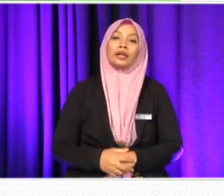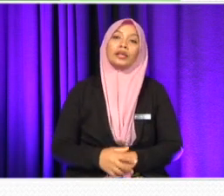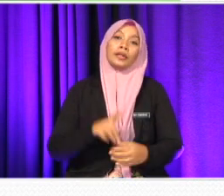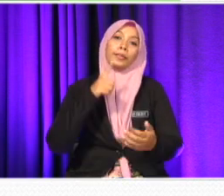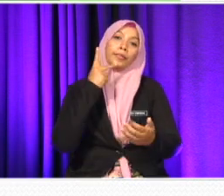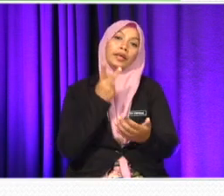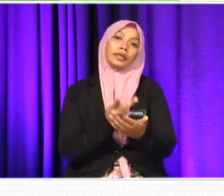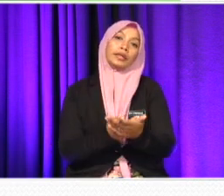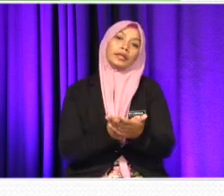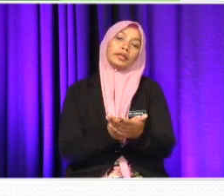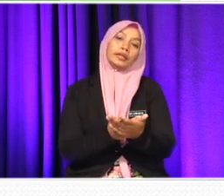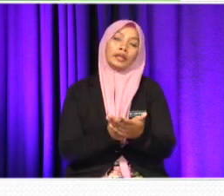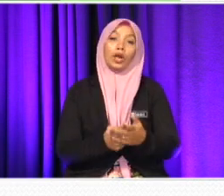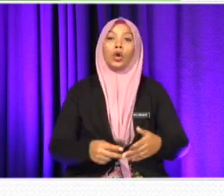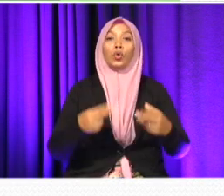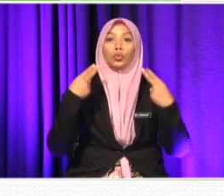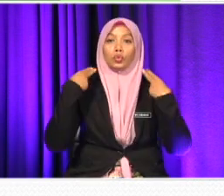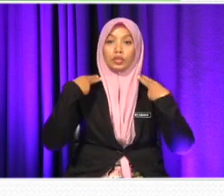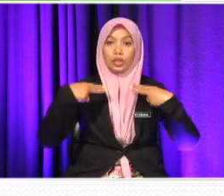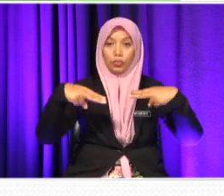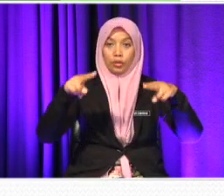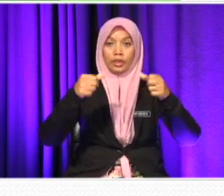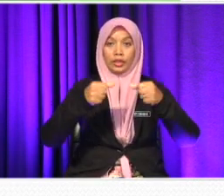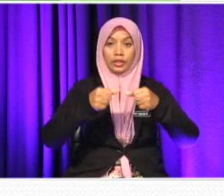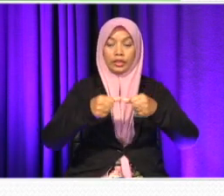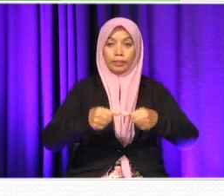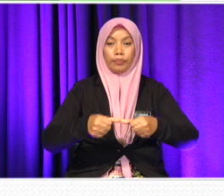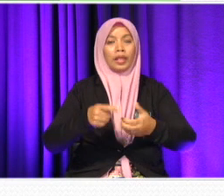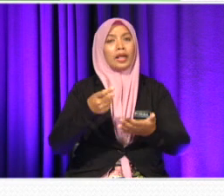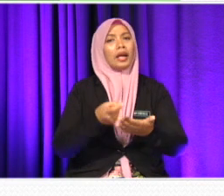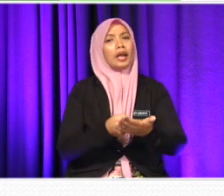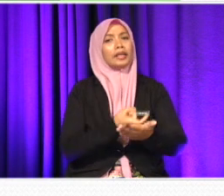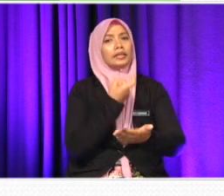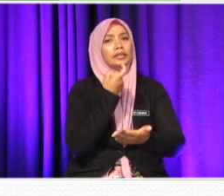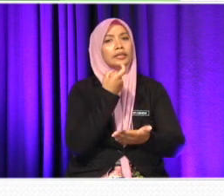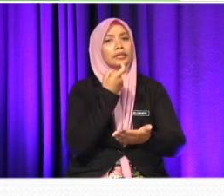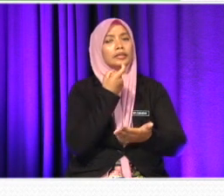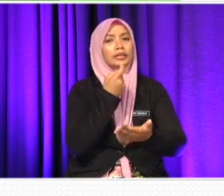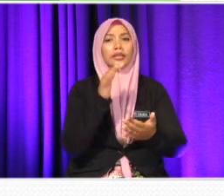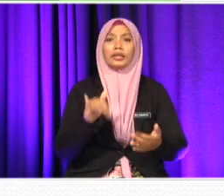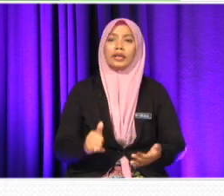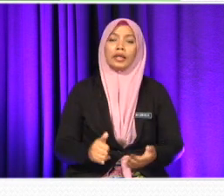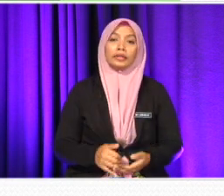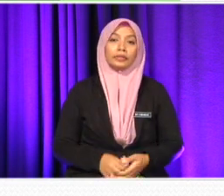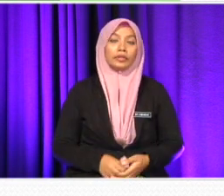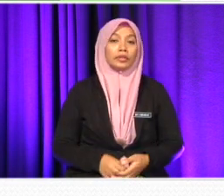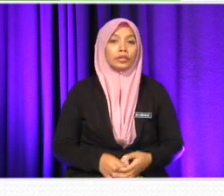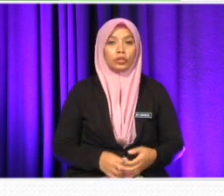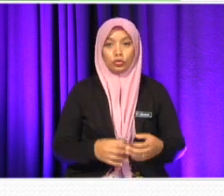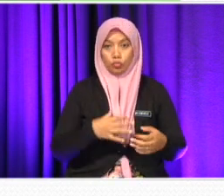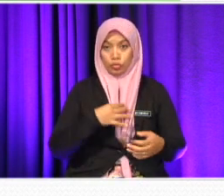yang perlu Usahawan tetapkan kuda yang kedua penentuan harga anipun antara harga yang menarik perhatian